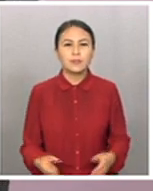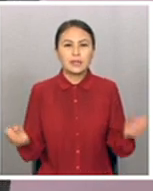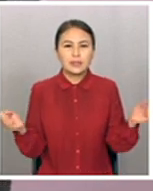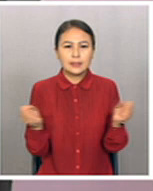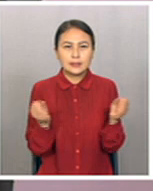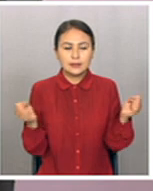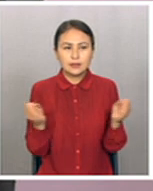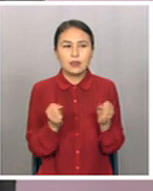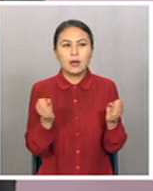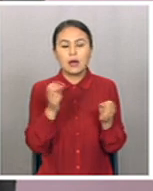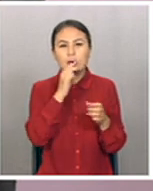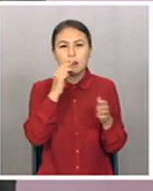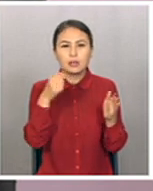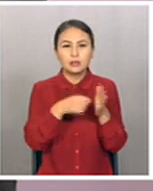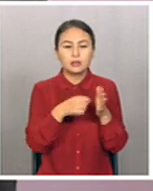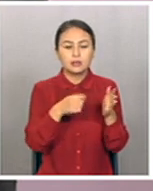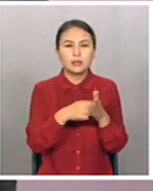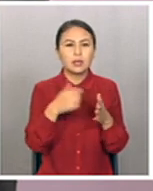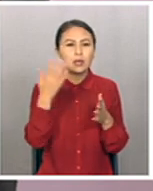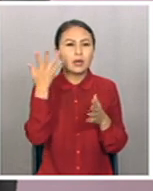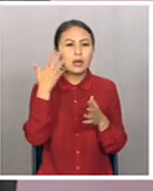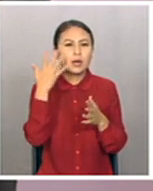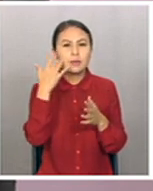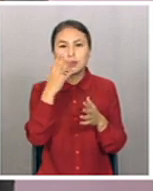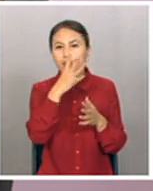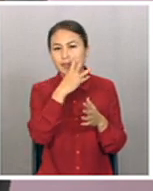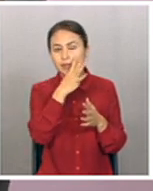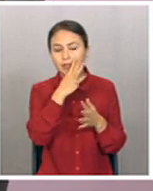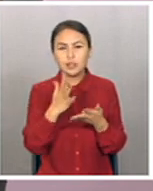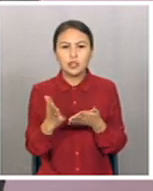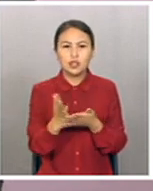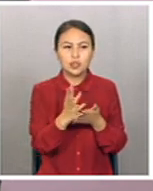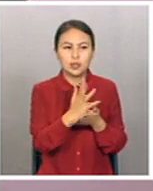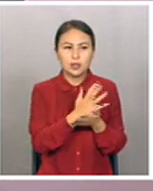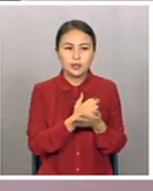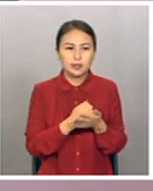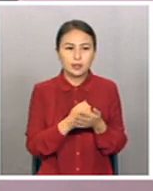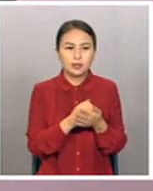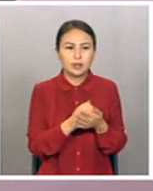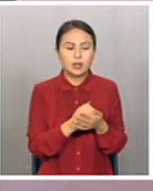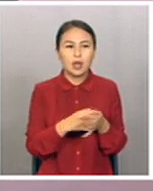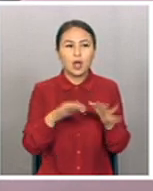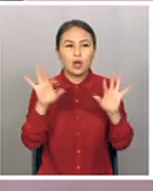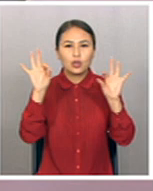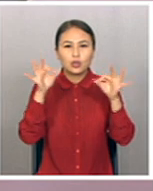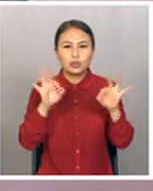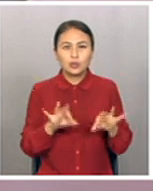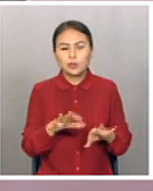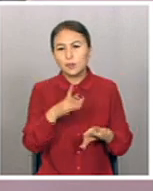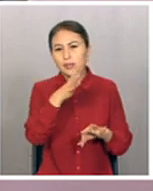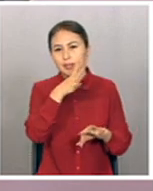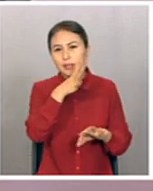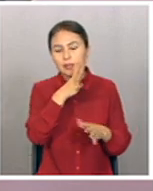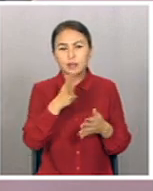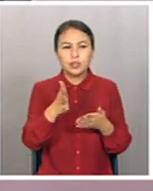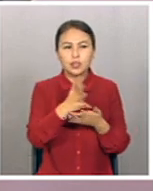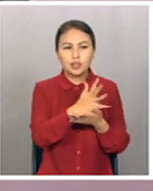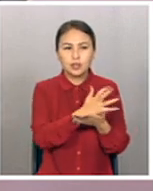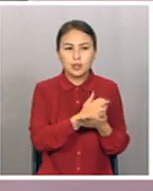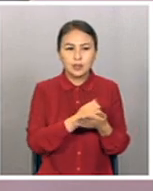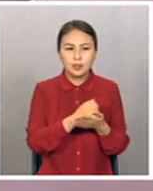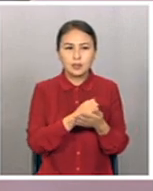азықты қай мезгілде жинайды? Ия, көз мезгілінде жинайды. Олай